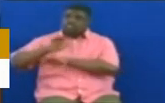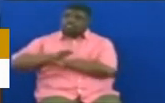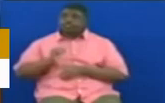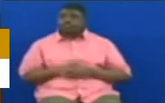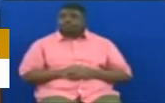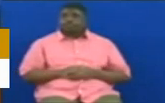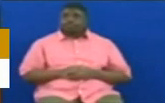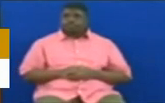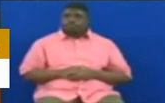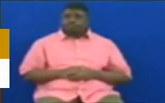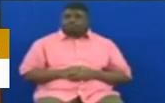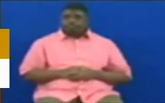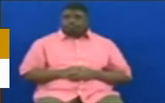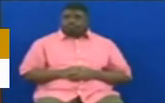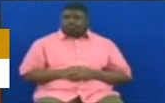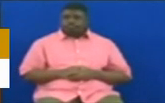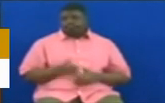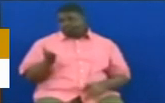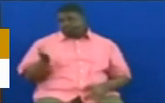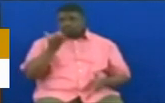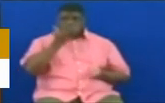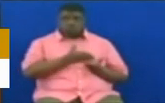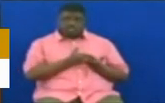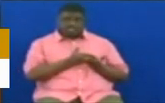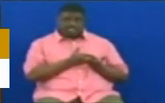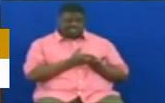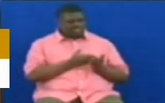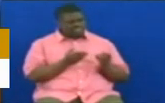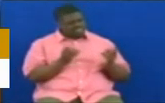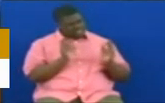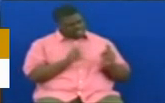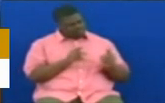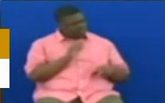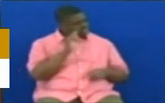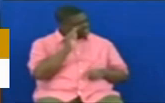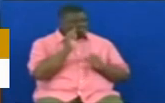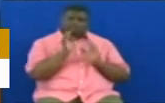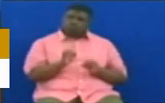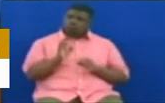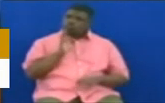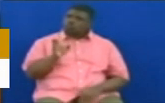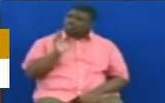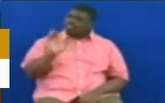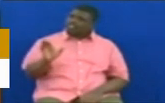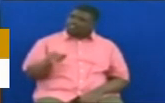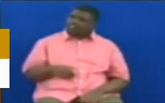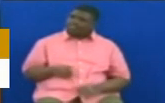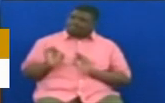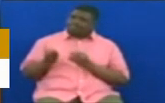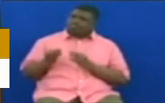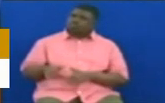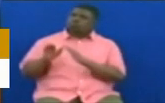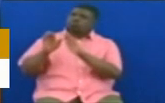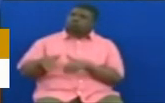Ni kweli havijirudii, lakini kama nimemsikiliza vizuri hoja yake, ni namna gani bunge hili